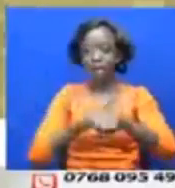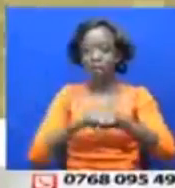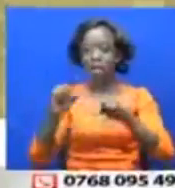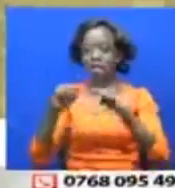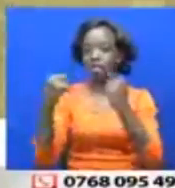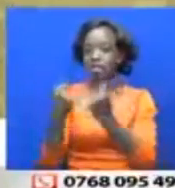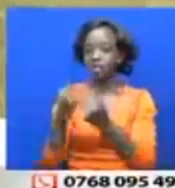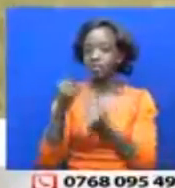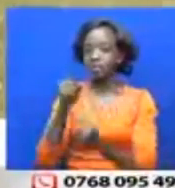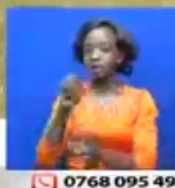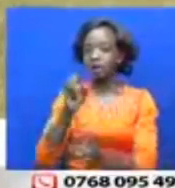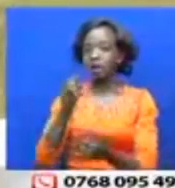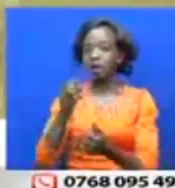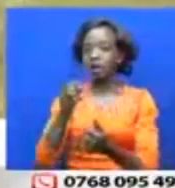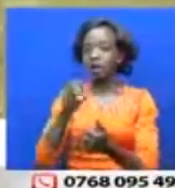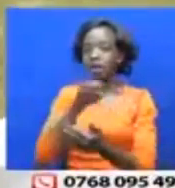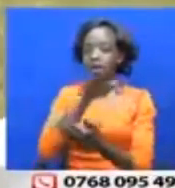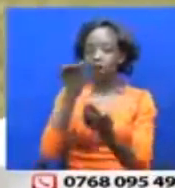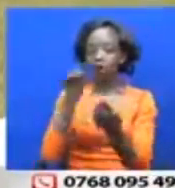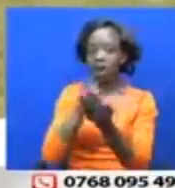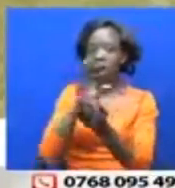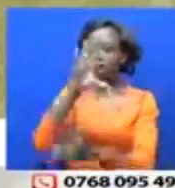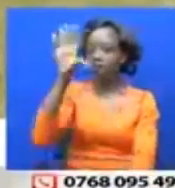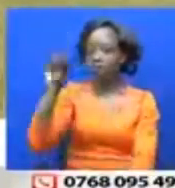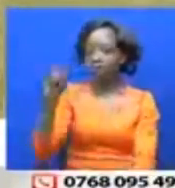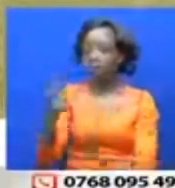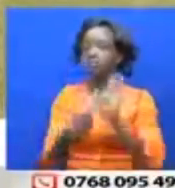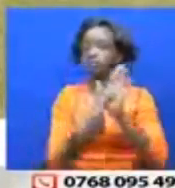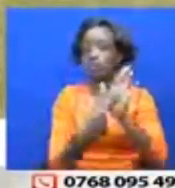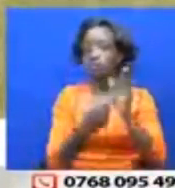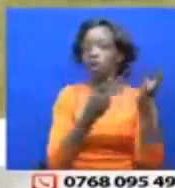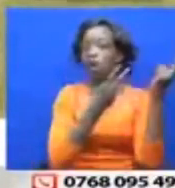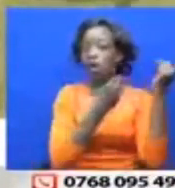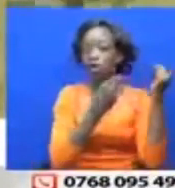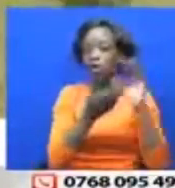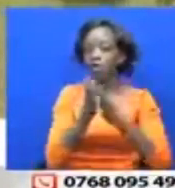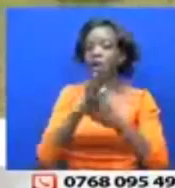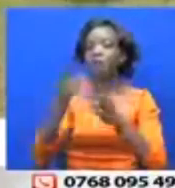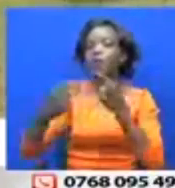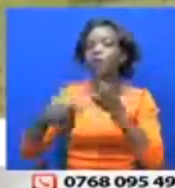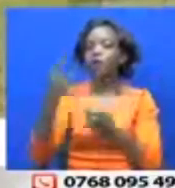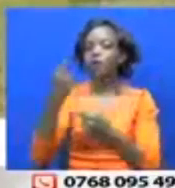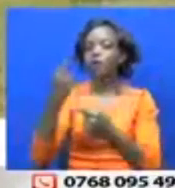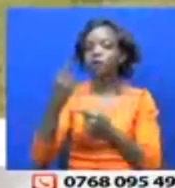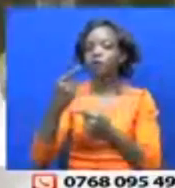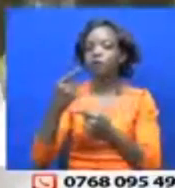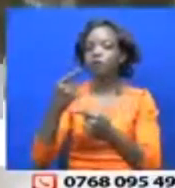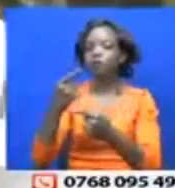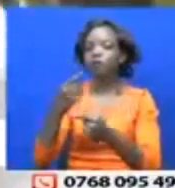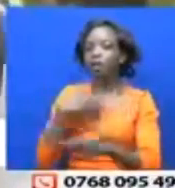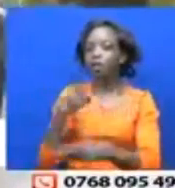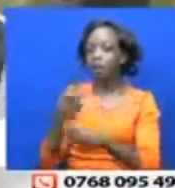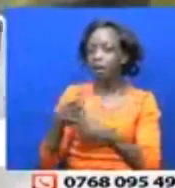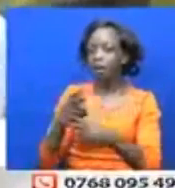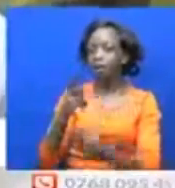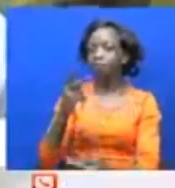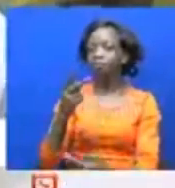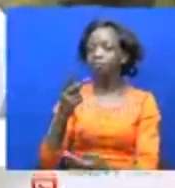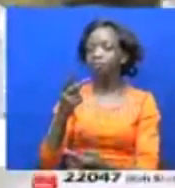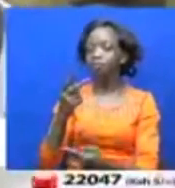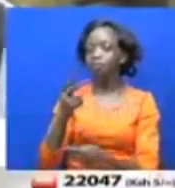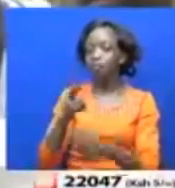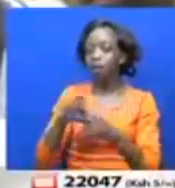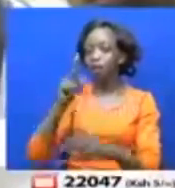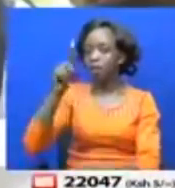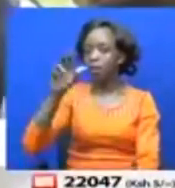cha Equip Africa kushiriki michuano hiyo, wameelezea matumaini ya kuibuka washindi mwishoni mwa ligi. Kwa majina kwanza naitwa